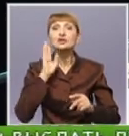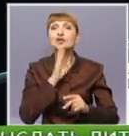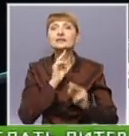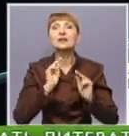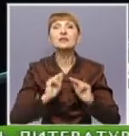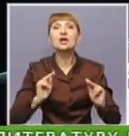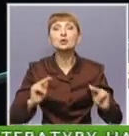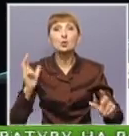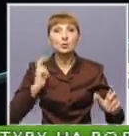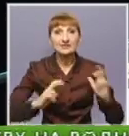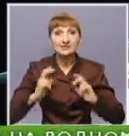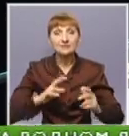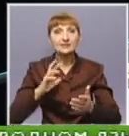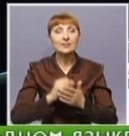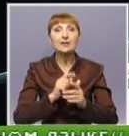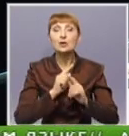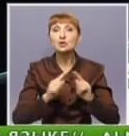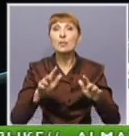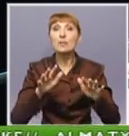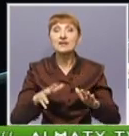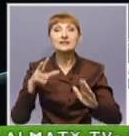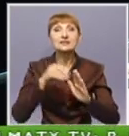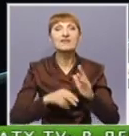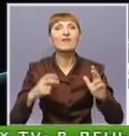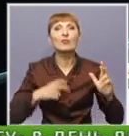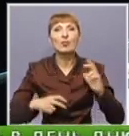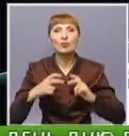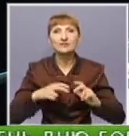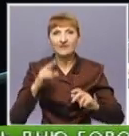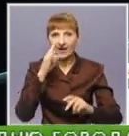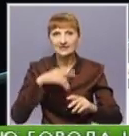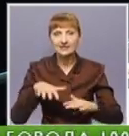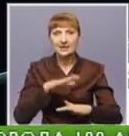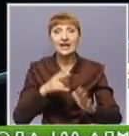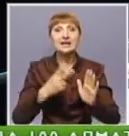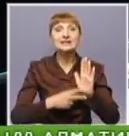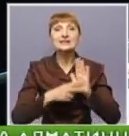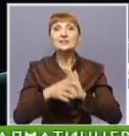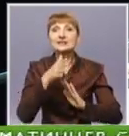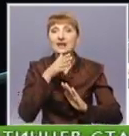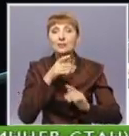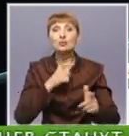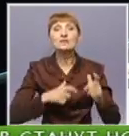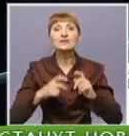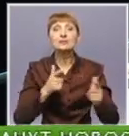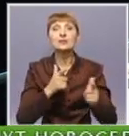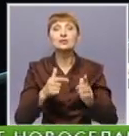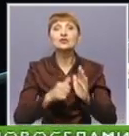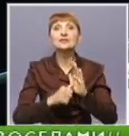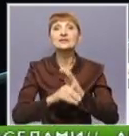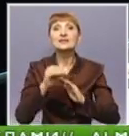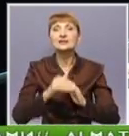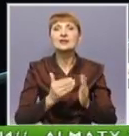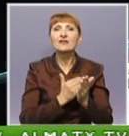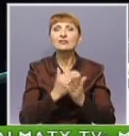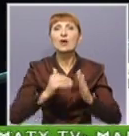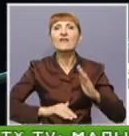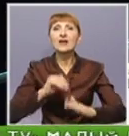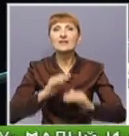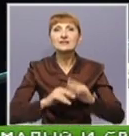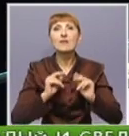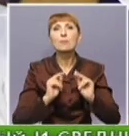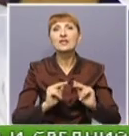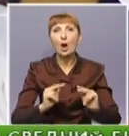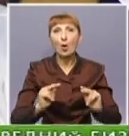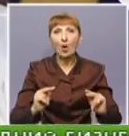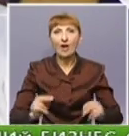педагогический университет занимает особое место среди вузов страны. За 70 лет университет подготовил более 60 тысяч высококвалифицированных